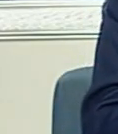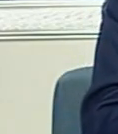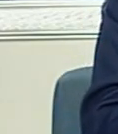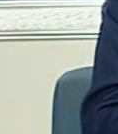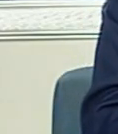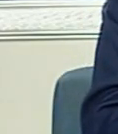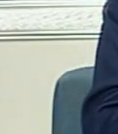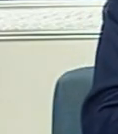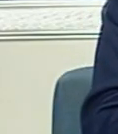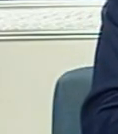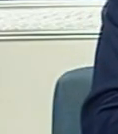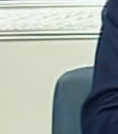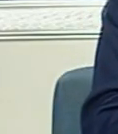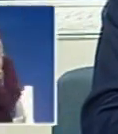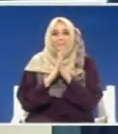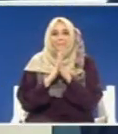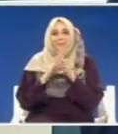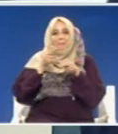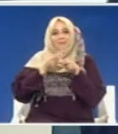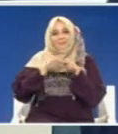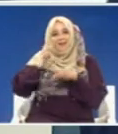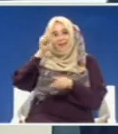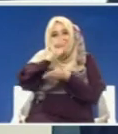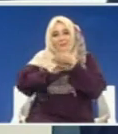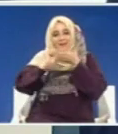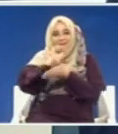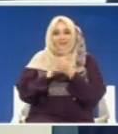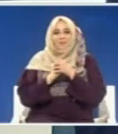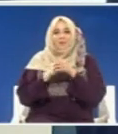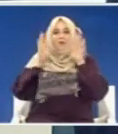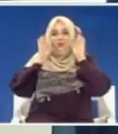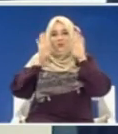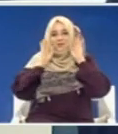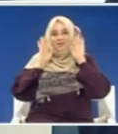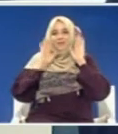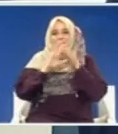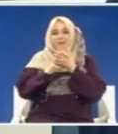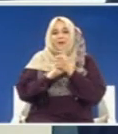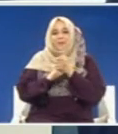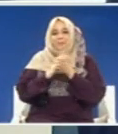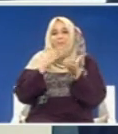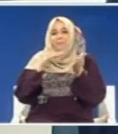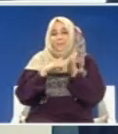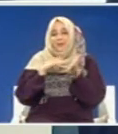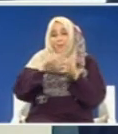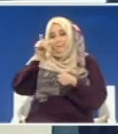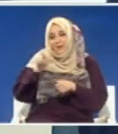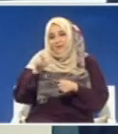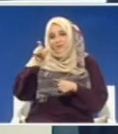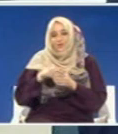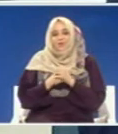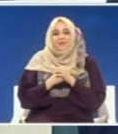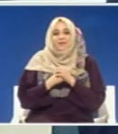هلا سألوا إذا لم يعلموا. بسم الله الرحمن الرحيم، والصلاة والسلام على أشرف المرسلين، الحمد لله على وعلم.